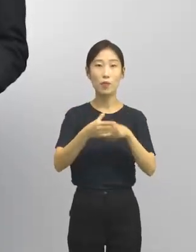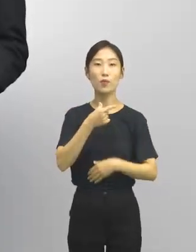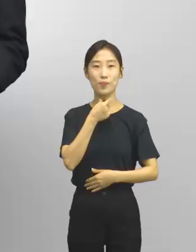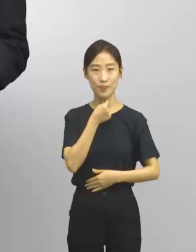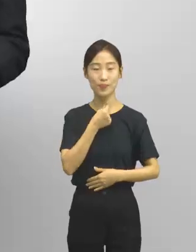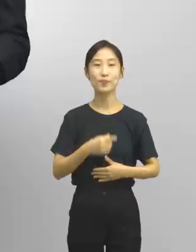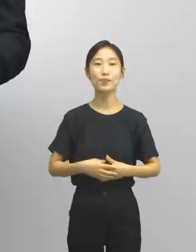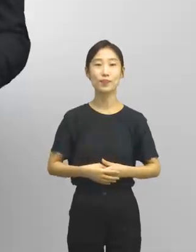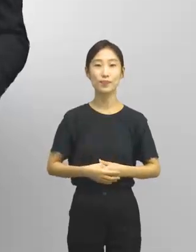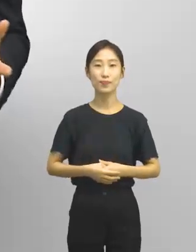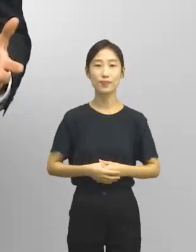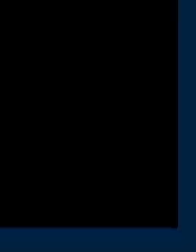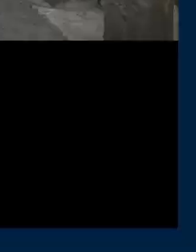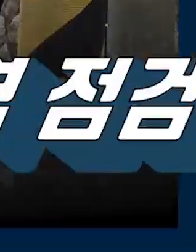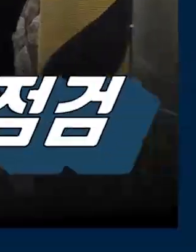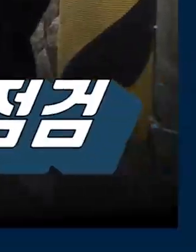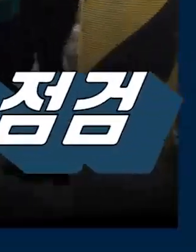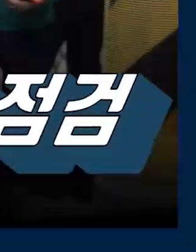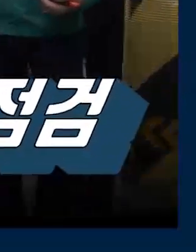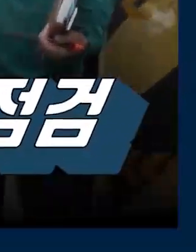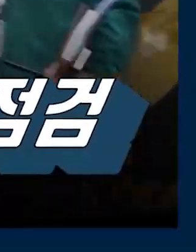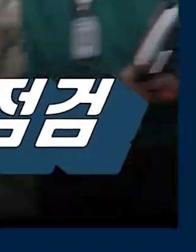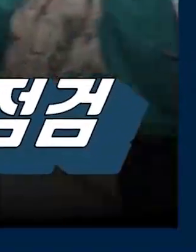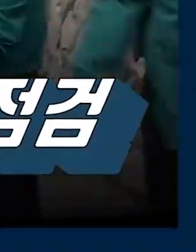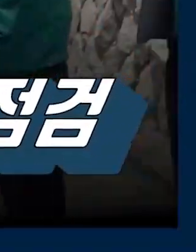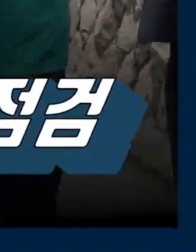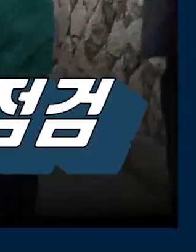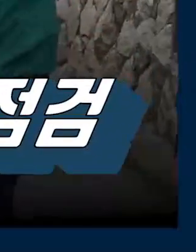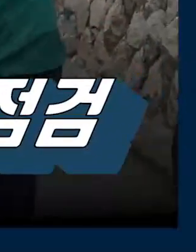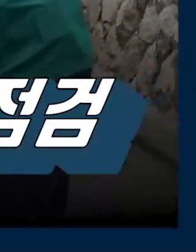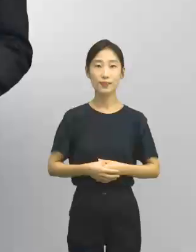안전한 마포가 되길 바랍니다.